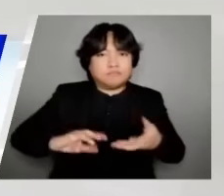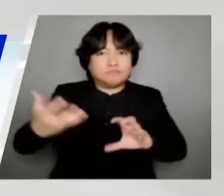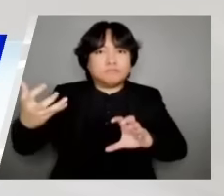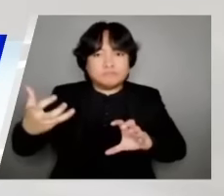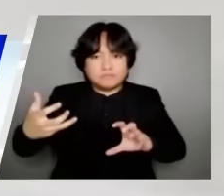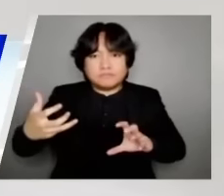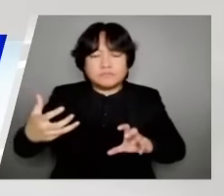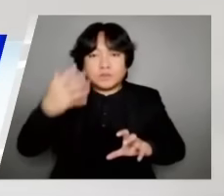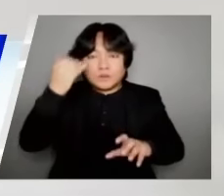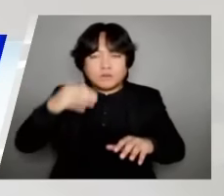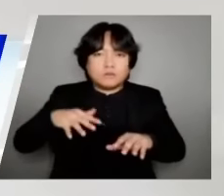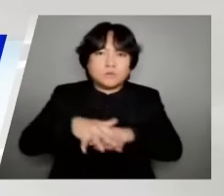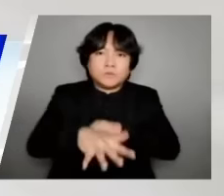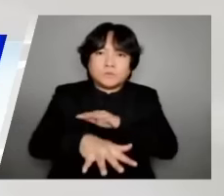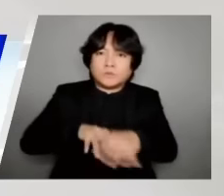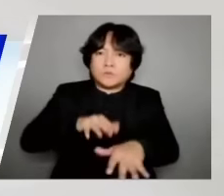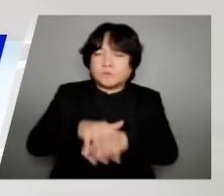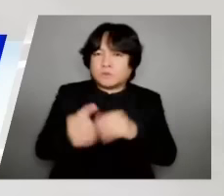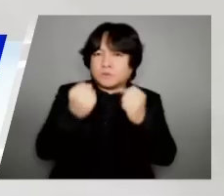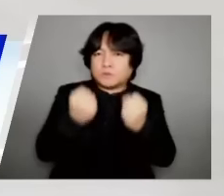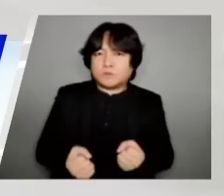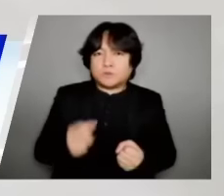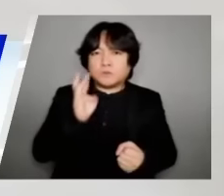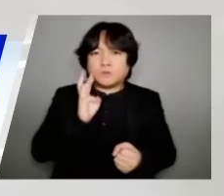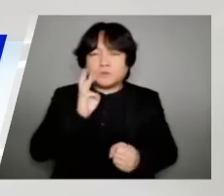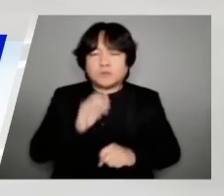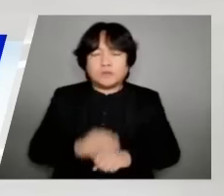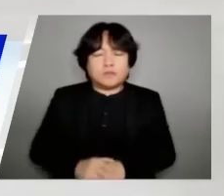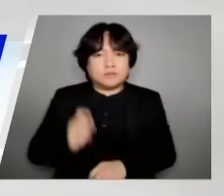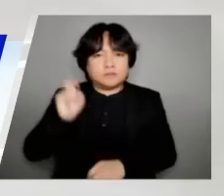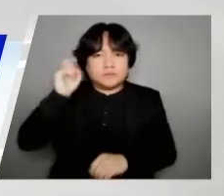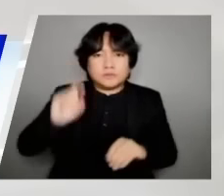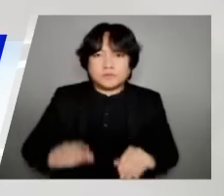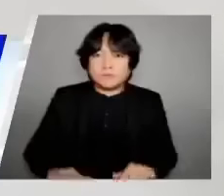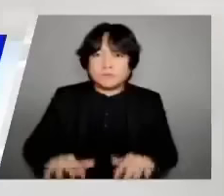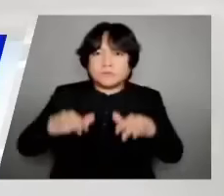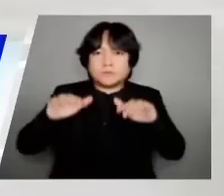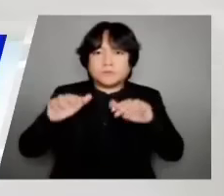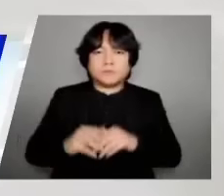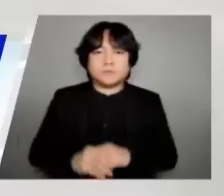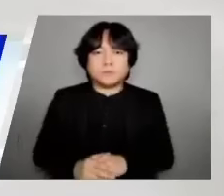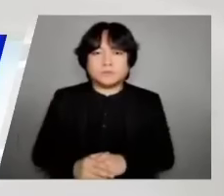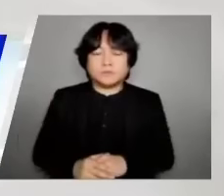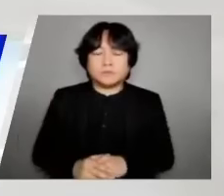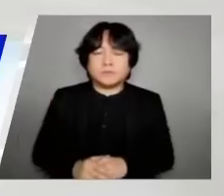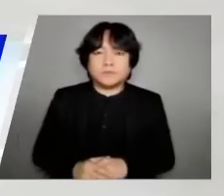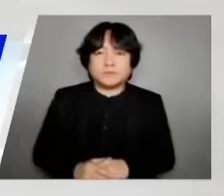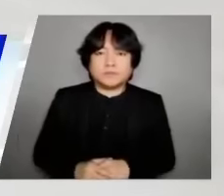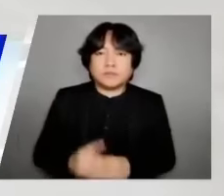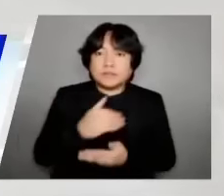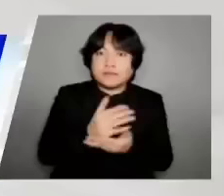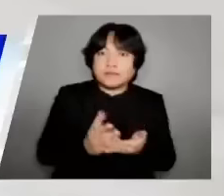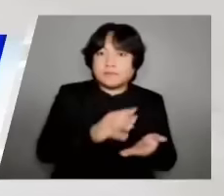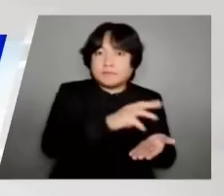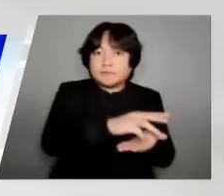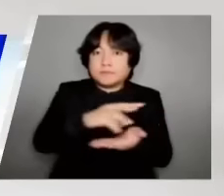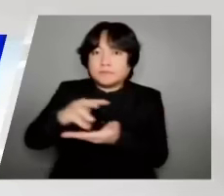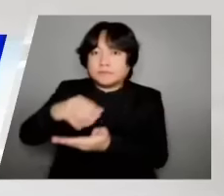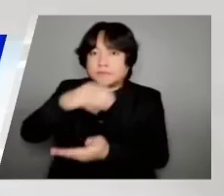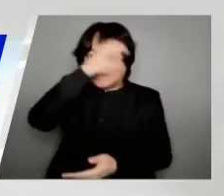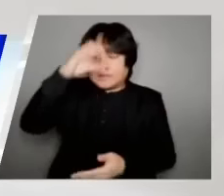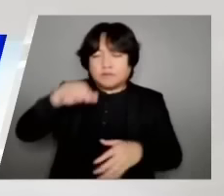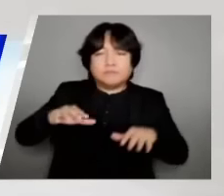sa Antipolo. Kaya mabilis na tumaas ang tubig. Humupa na ang baha sa maraming lugar sa kainta. Ang mga